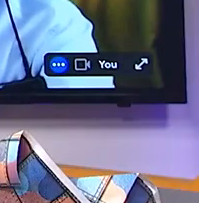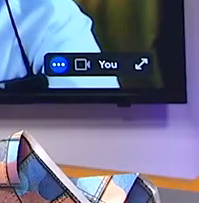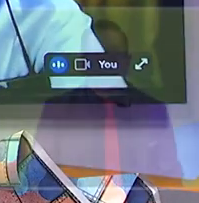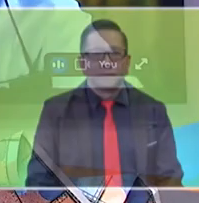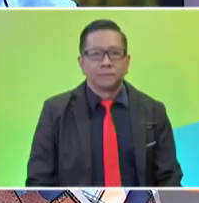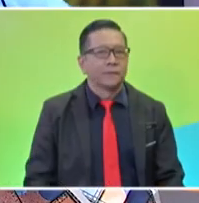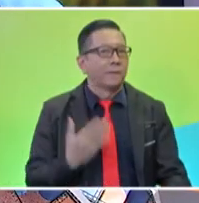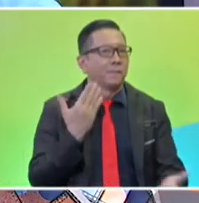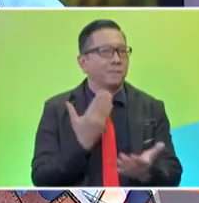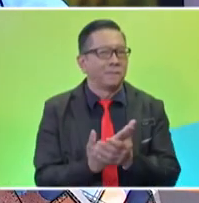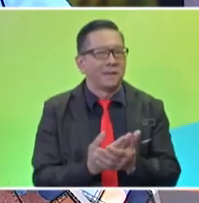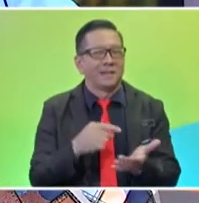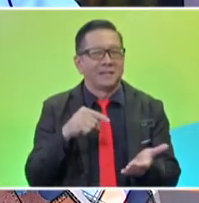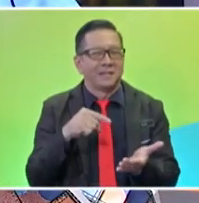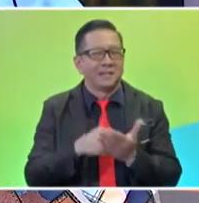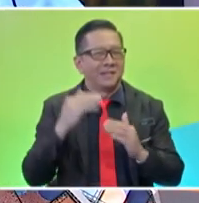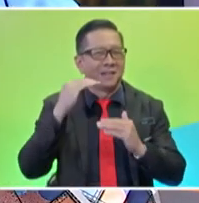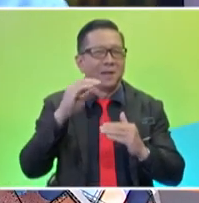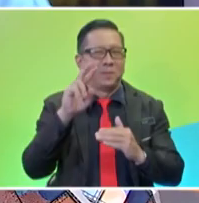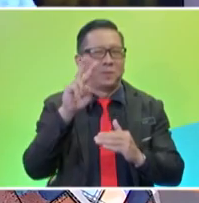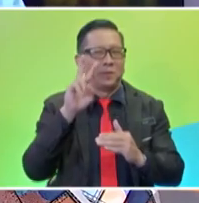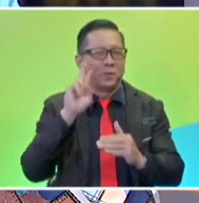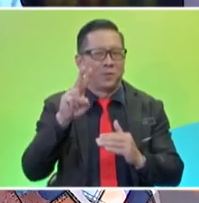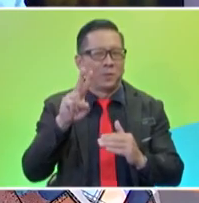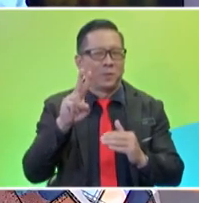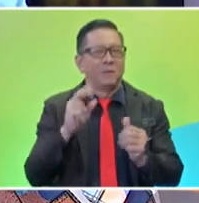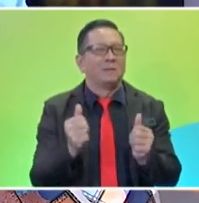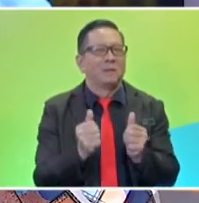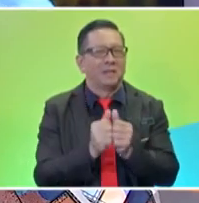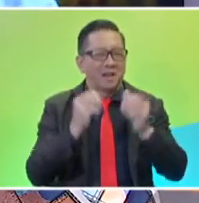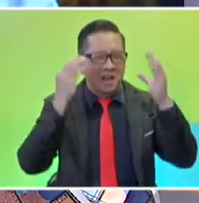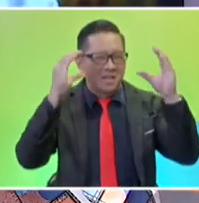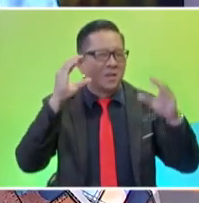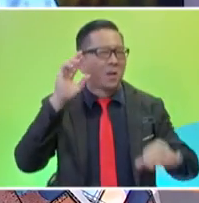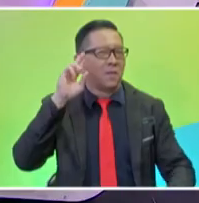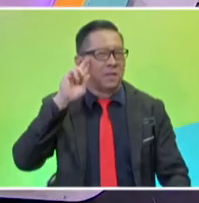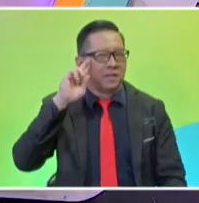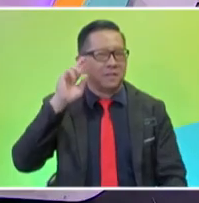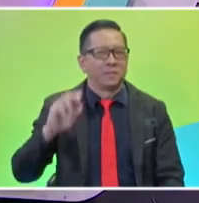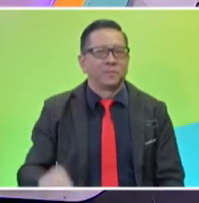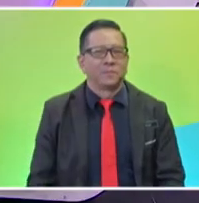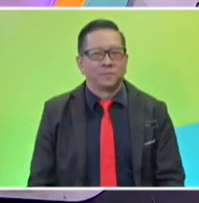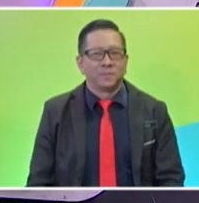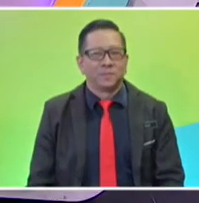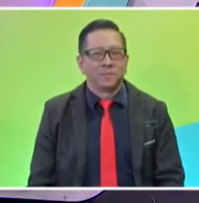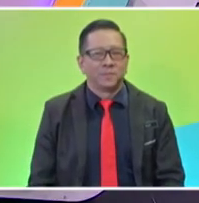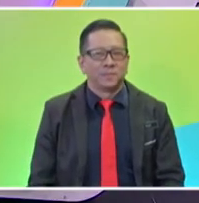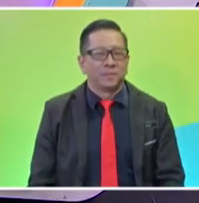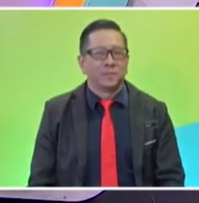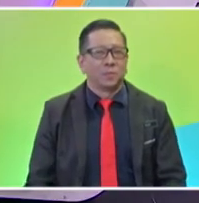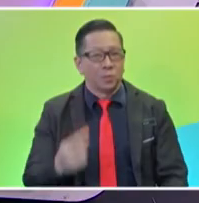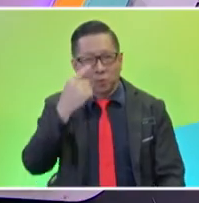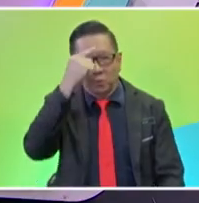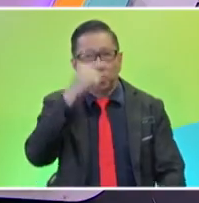baik inilah Dia tahap 2 di dtv GPM Masih bersama saya Irfan dan juga Hafiz itu dia untuk hari ini kita